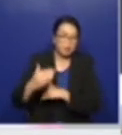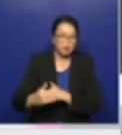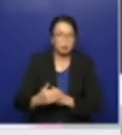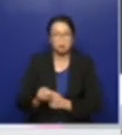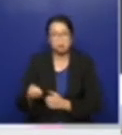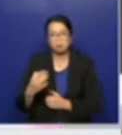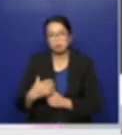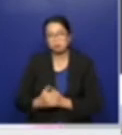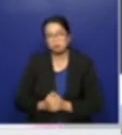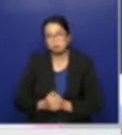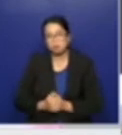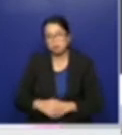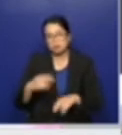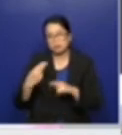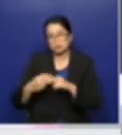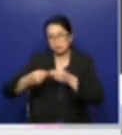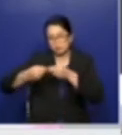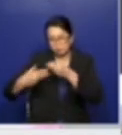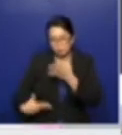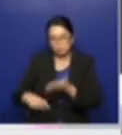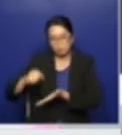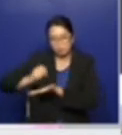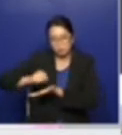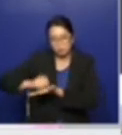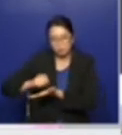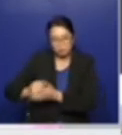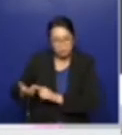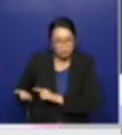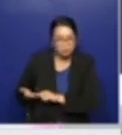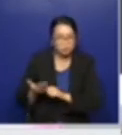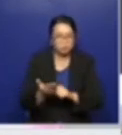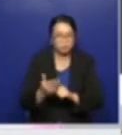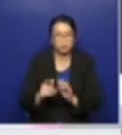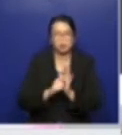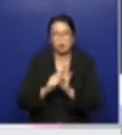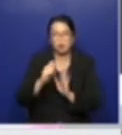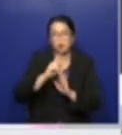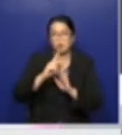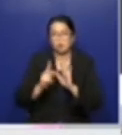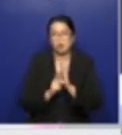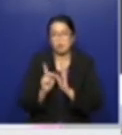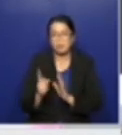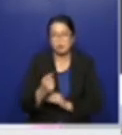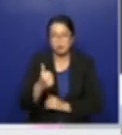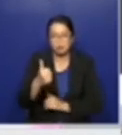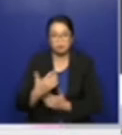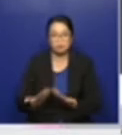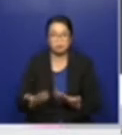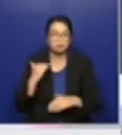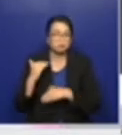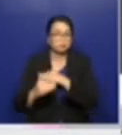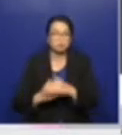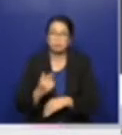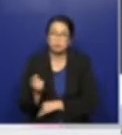ายว่าโดยการเข้าชื่อของประชาชนเพื่อจะให้ออกกฎหมายได้มีอะไรก้าวหน้าครับ